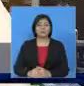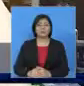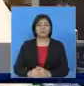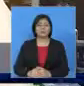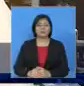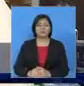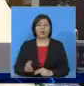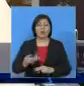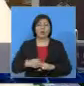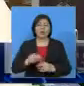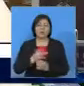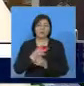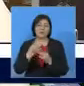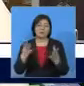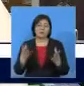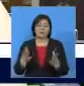Осы мерекелік